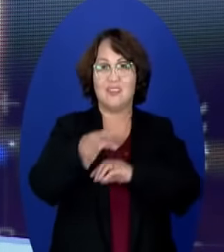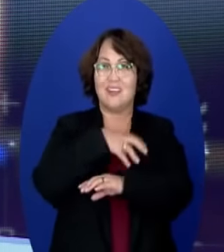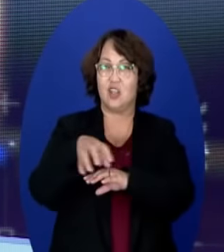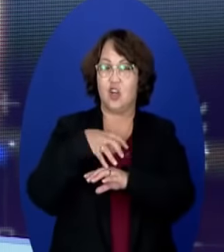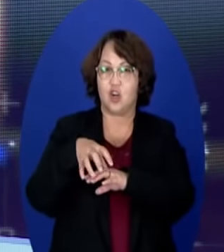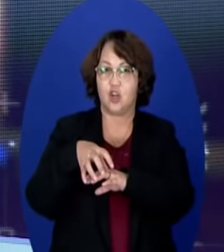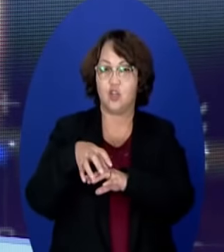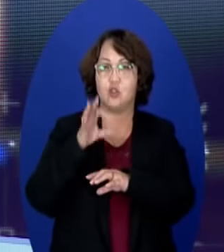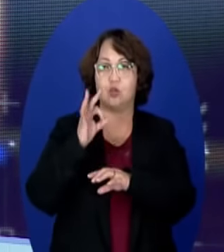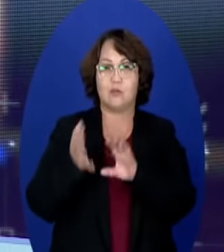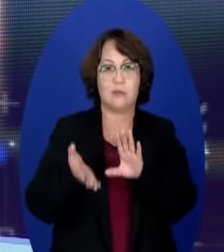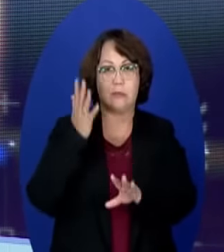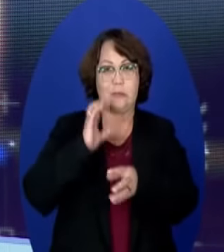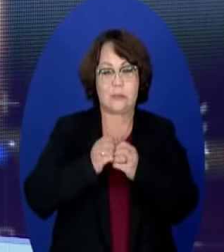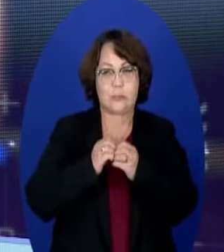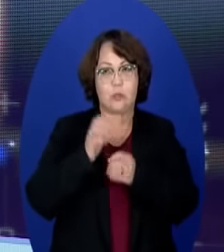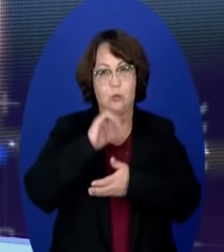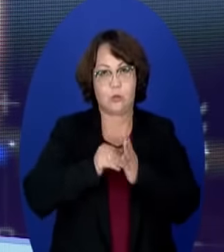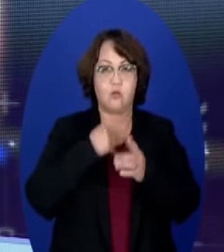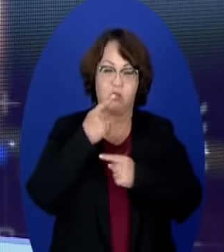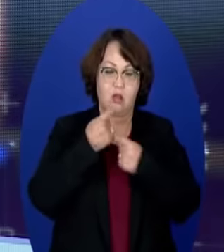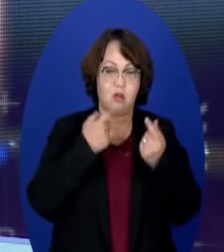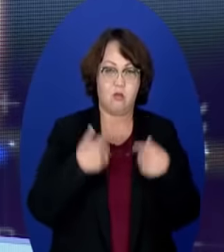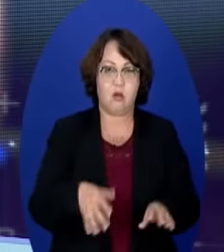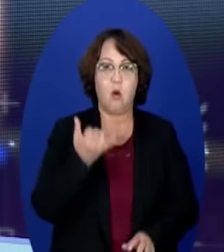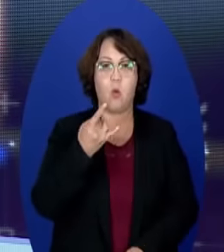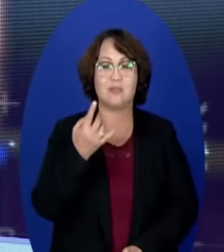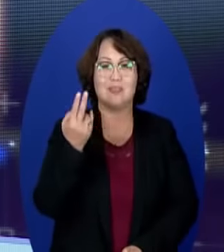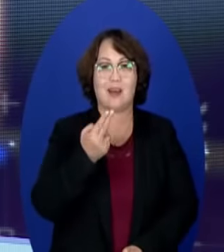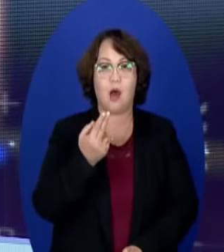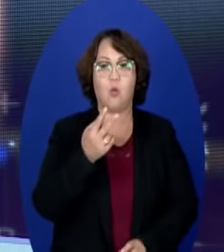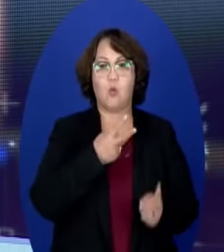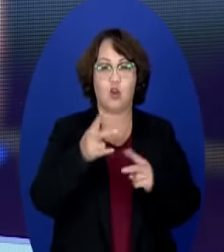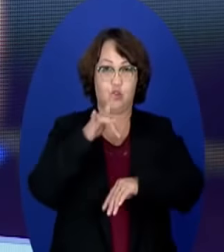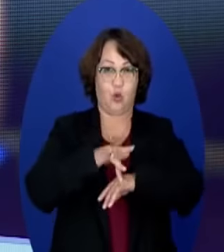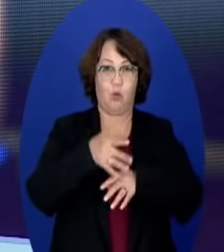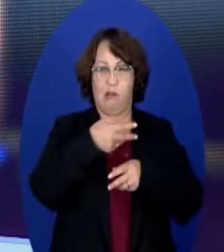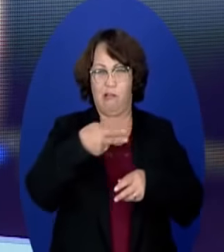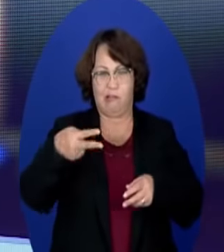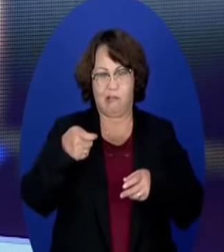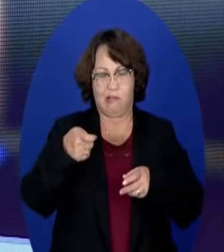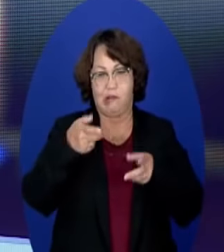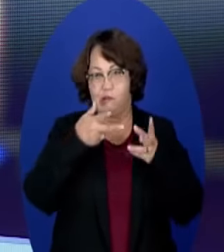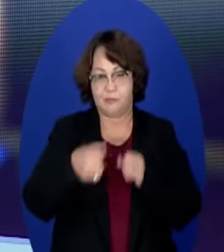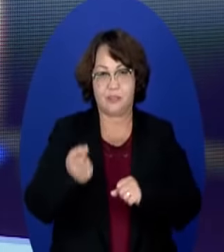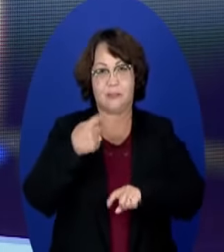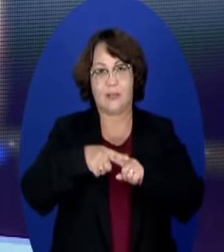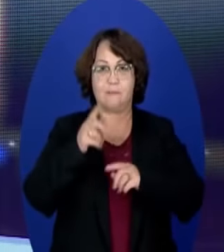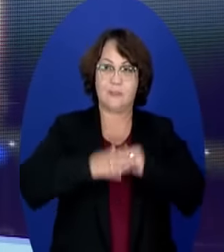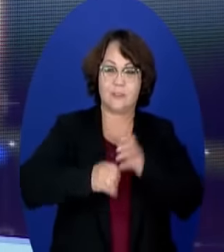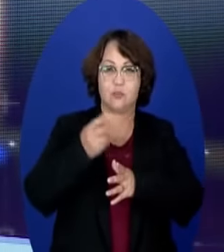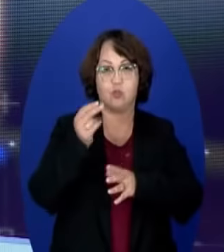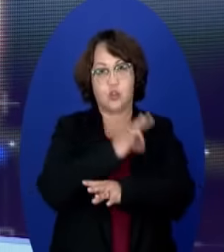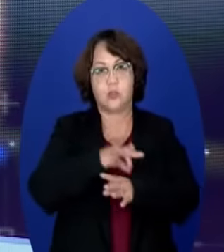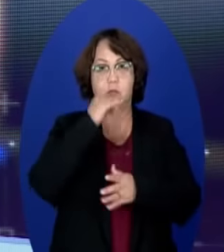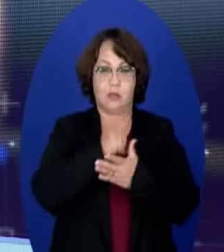хэсэгчилсэн төлөвлөгөөг батлуулахар энэ үеэр ярилцлаа. Мөн урт цагаан үйлчилгээний төвийг дахин барилгажуулах ажлын зураг төслийг батлах зэрэг 10